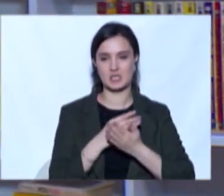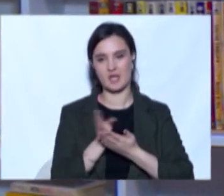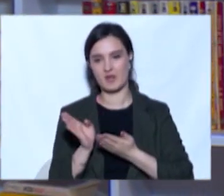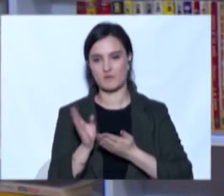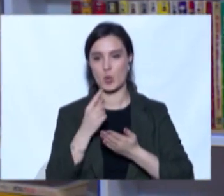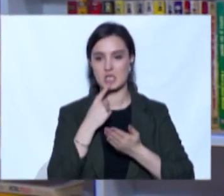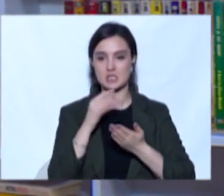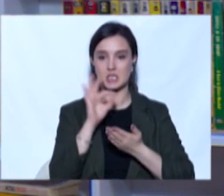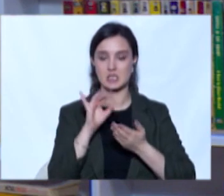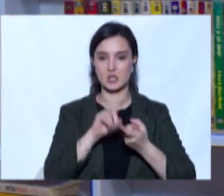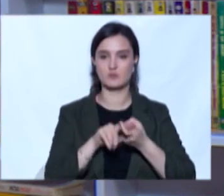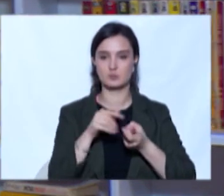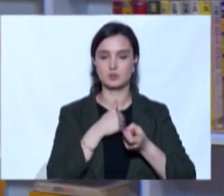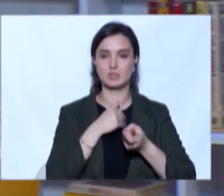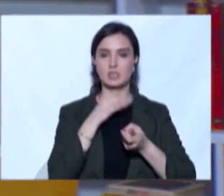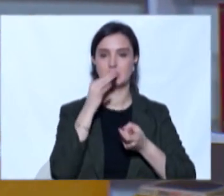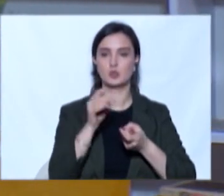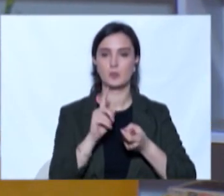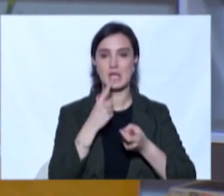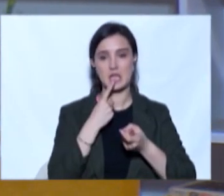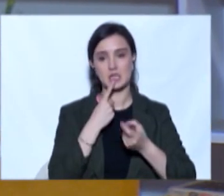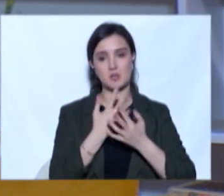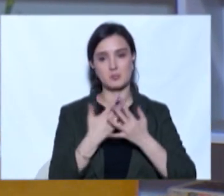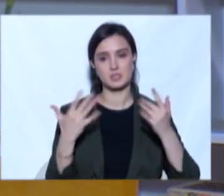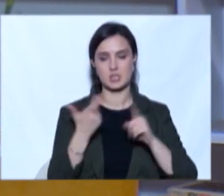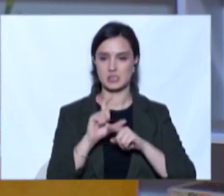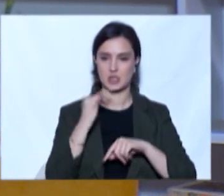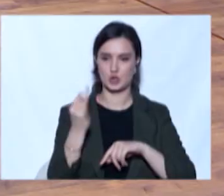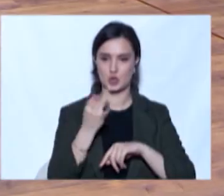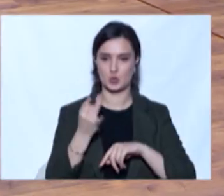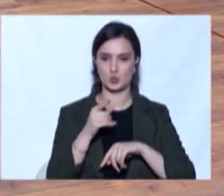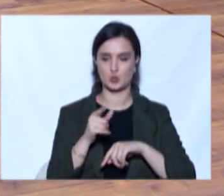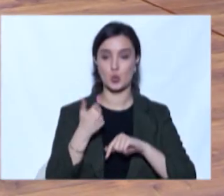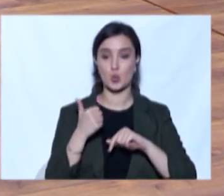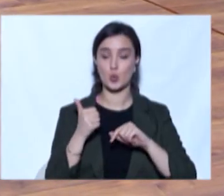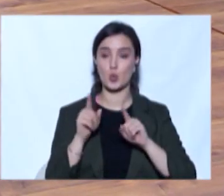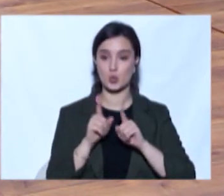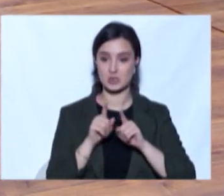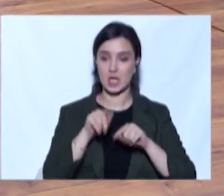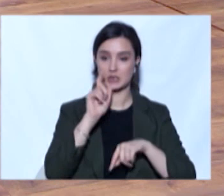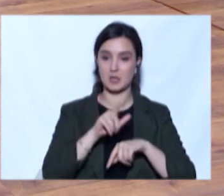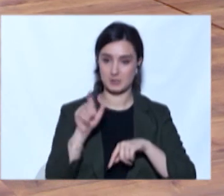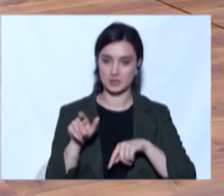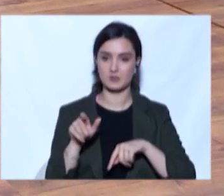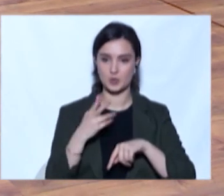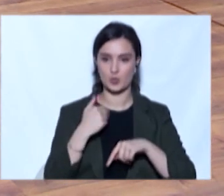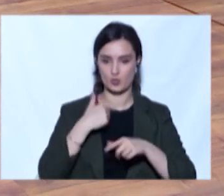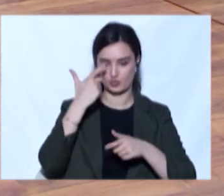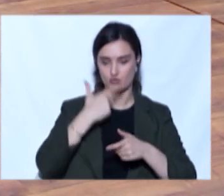გავაკეთო ენებთან დაკავშირებით და გითხრათ, რომ ენები ძალიან საინტერესოა, რომ როგორც ადამიანები, ხო,